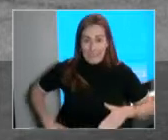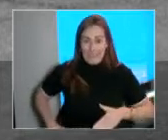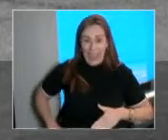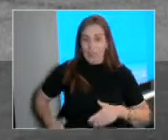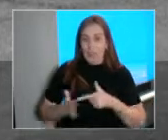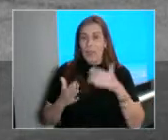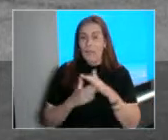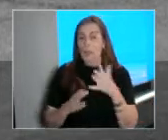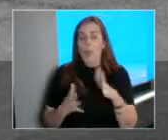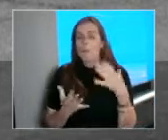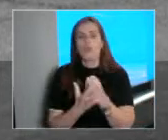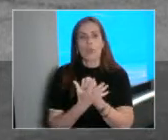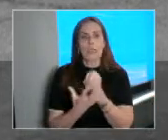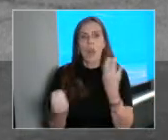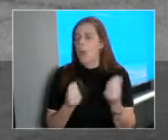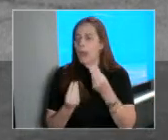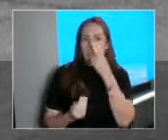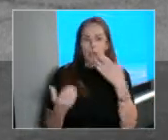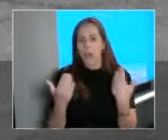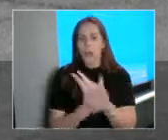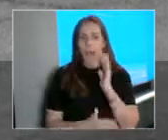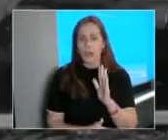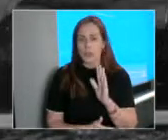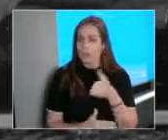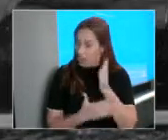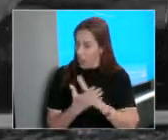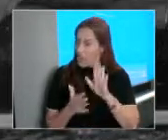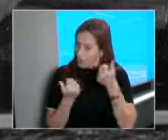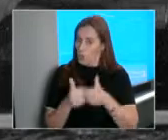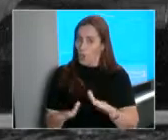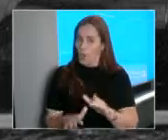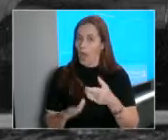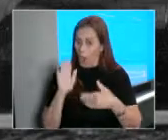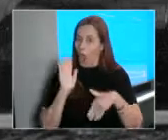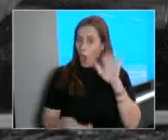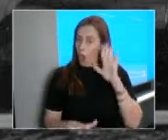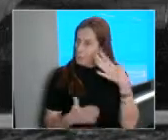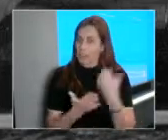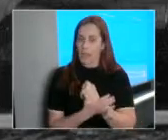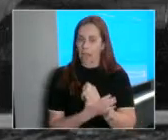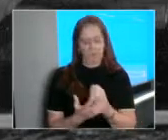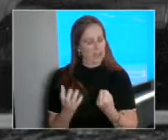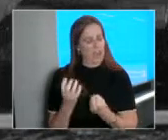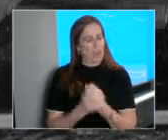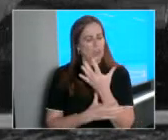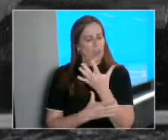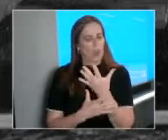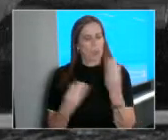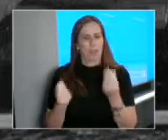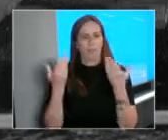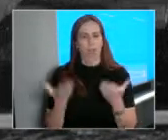כדי לבדוק איזשהו משהו חדש, איזשהו ניסוי חדש, וחלק מהדברים גם נכשלו, ורובם הצליחו ויצרו בסוף את